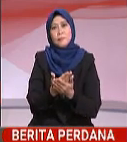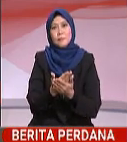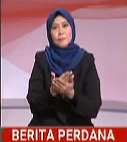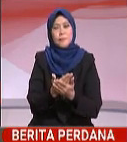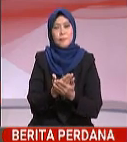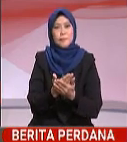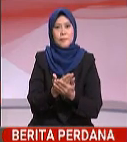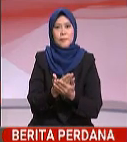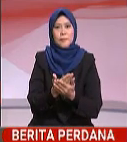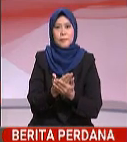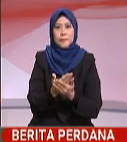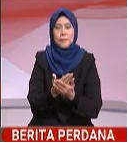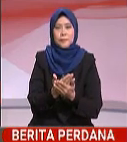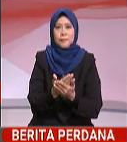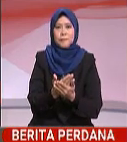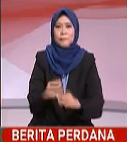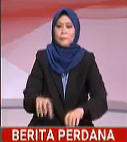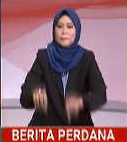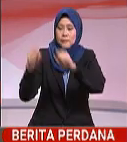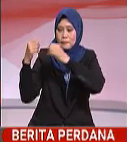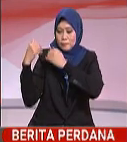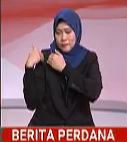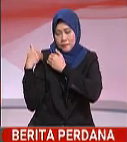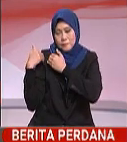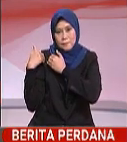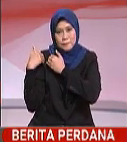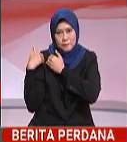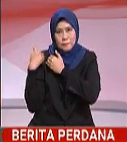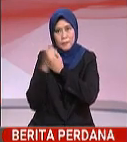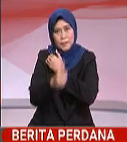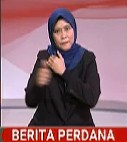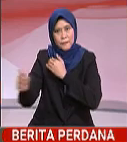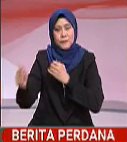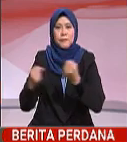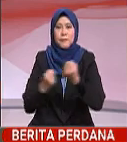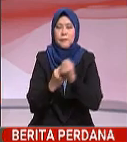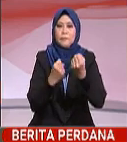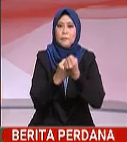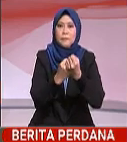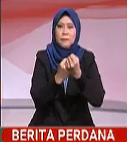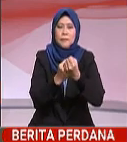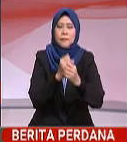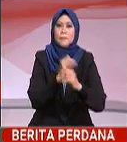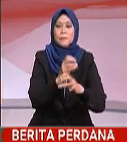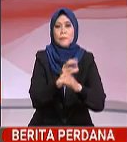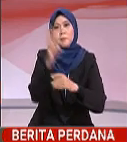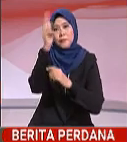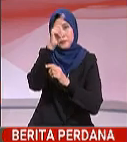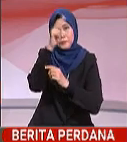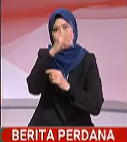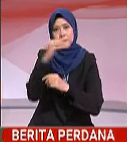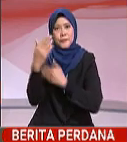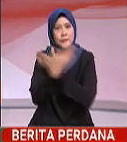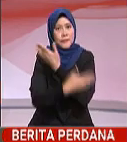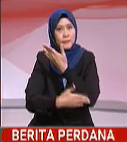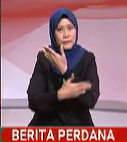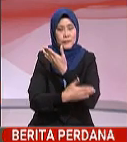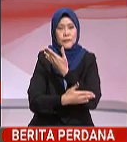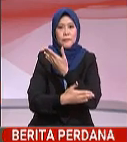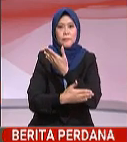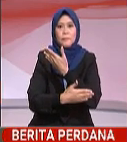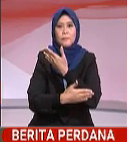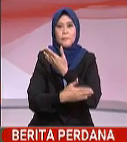semua memainkan peranan masing-masing, menyokong usaha kerajaan dan negara untuk